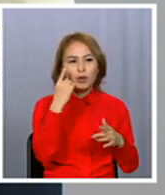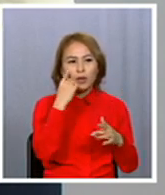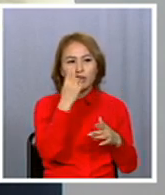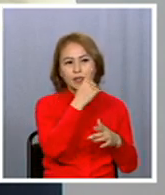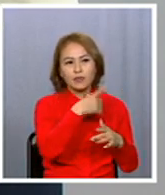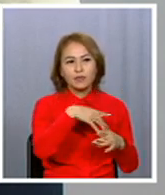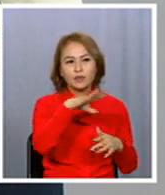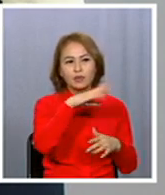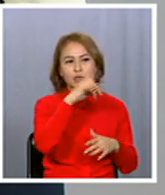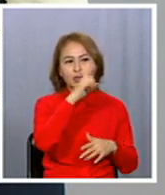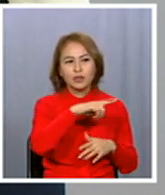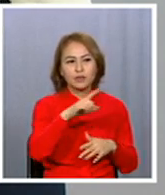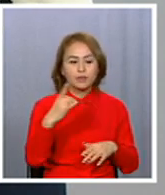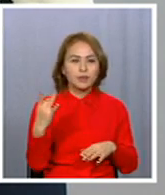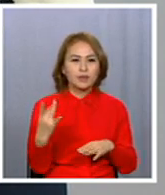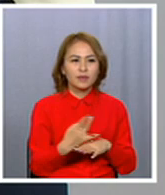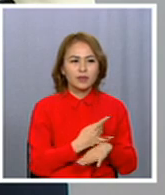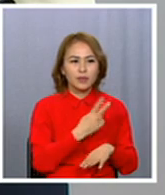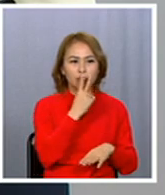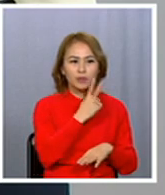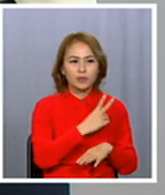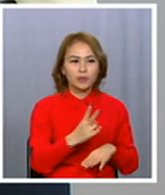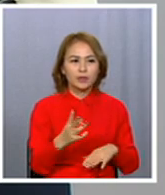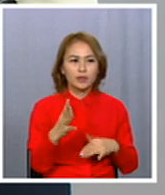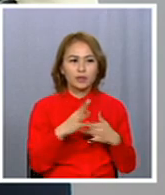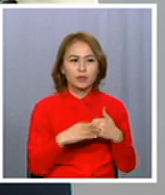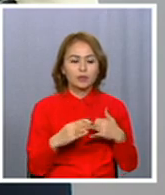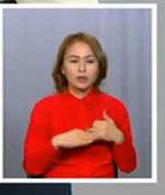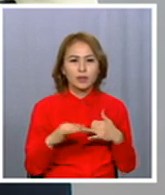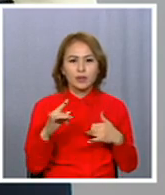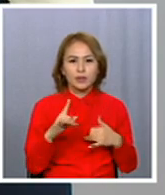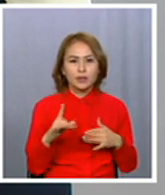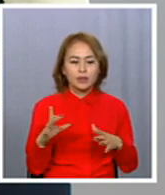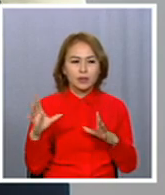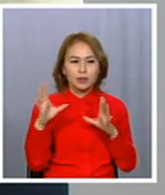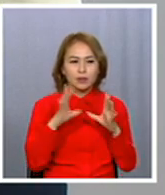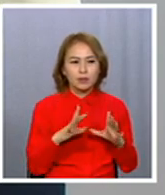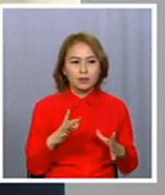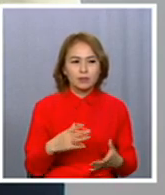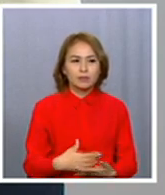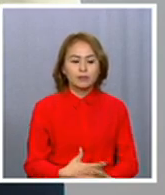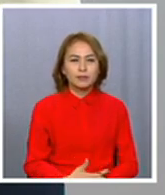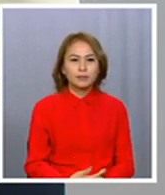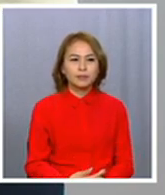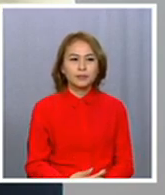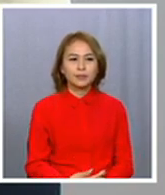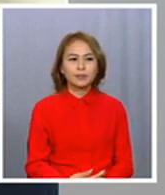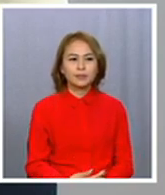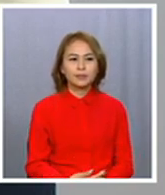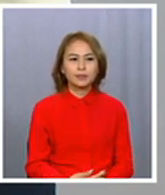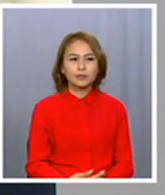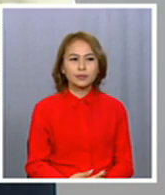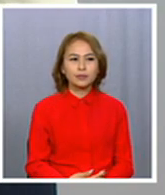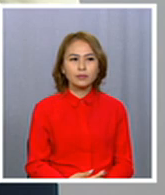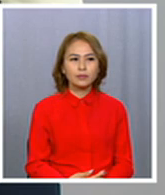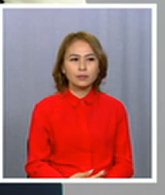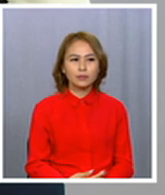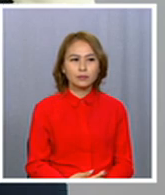Его глазами все человечество впервые увидело Землю из космоса.